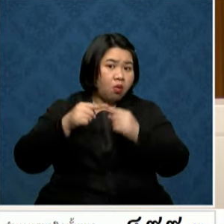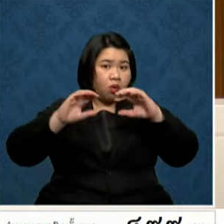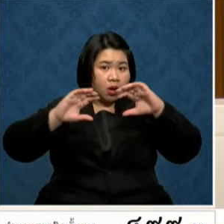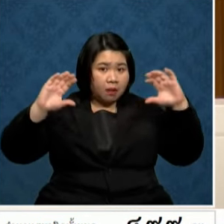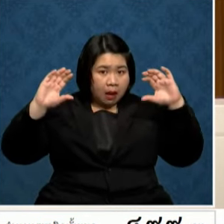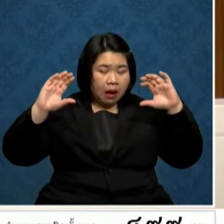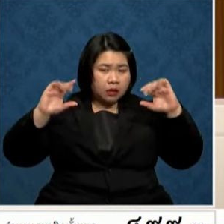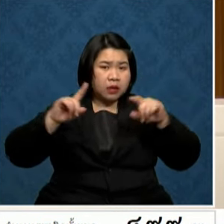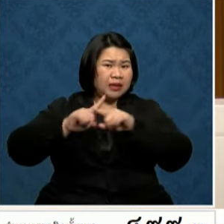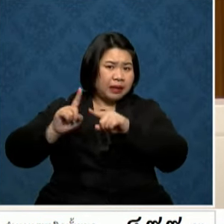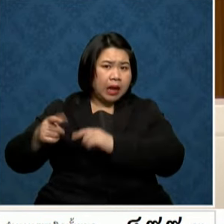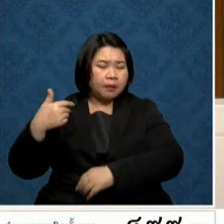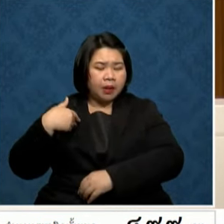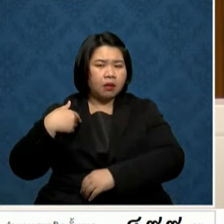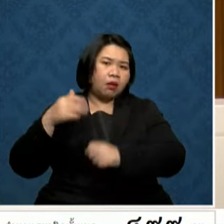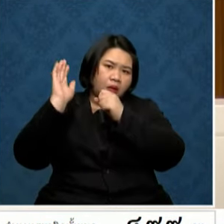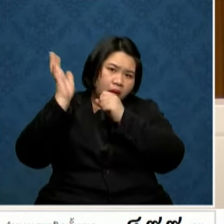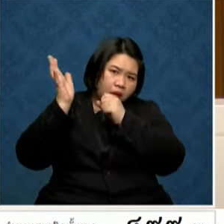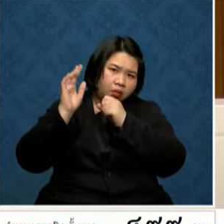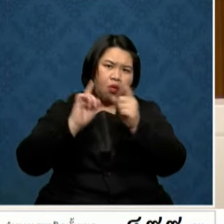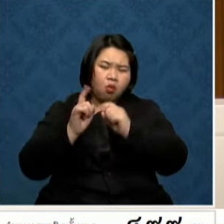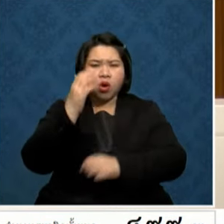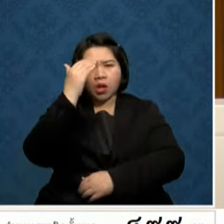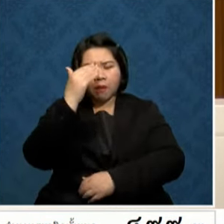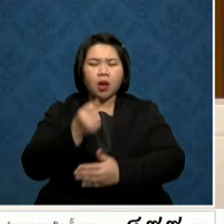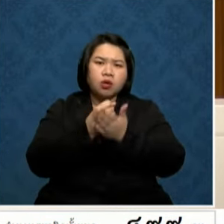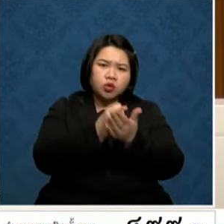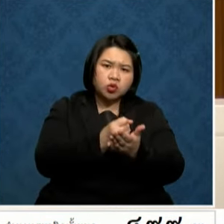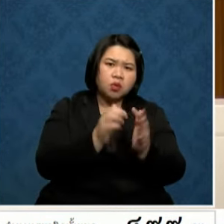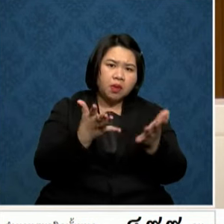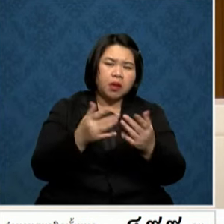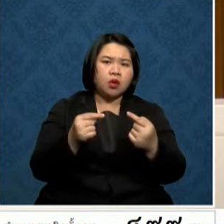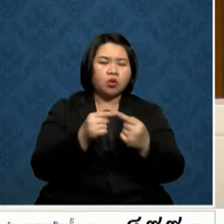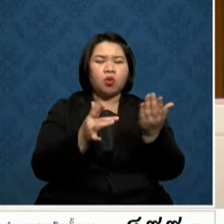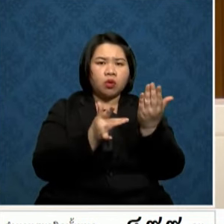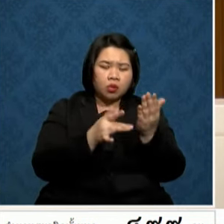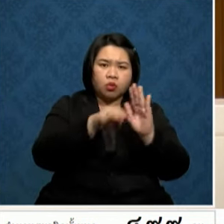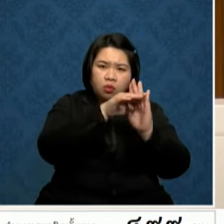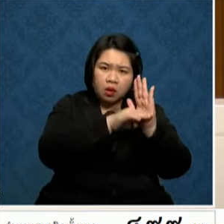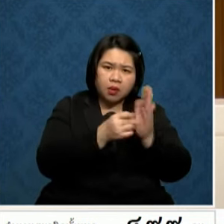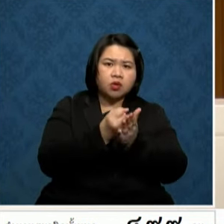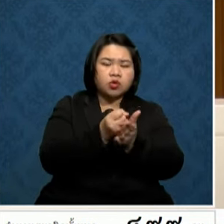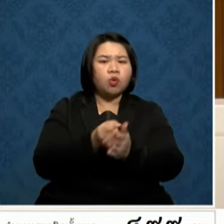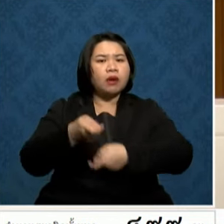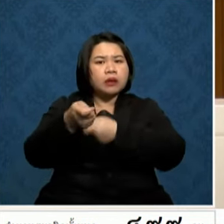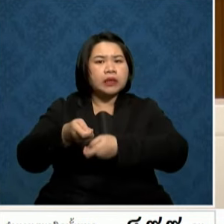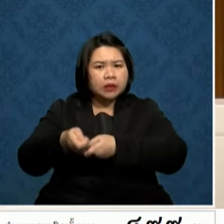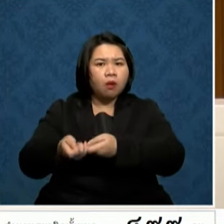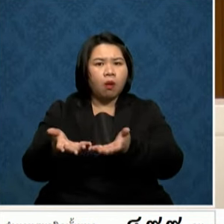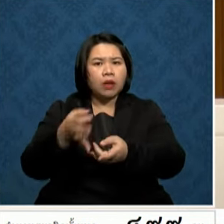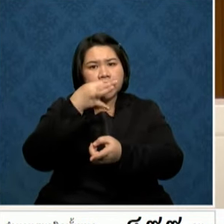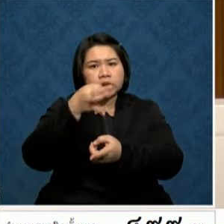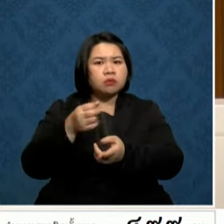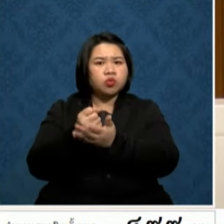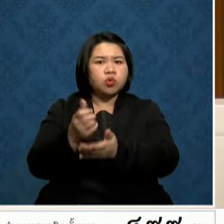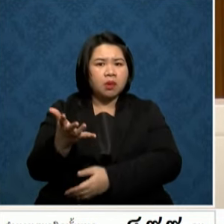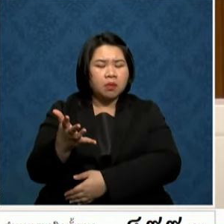าลกัทกยุครวถสีภาภากมีก Gi ปาย คว่าทำไมไมช่วยเหลอหา กล Lag oliหาgyptเหผ้องกลุ่มเก Finished.iaเป็ต้น